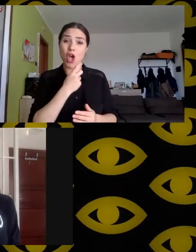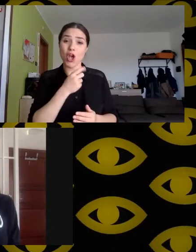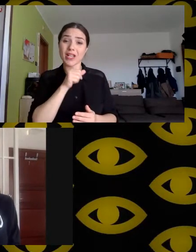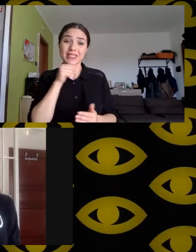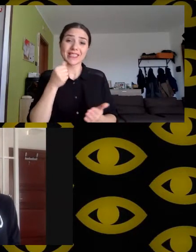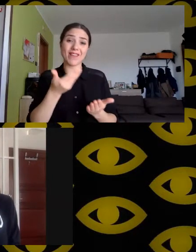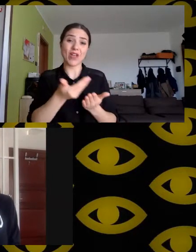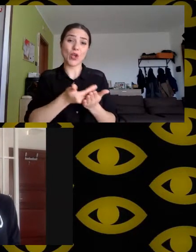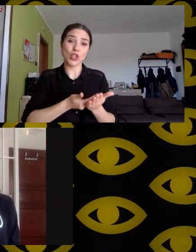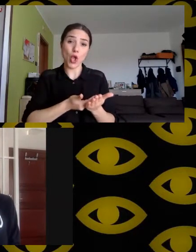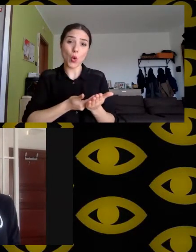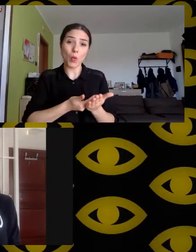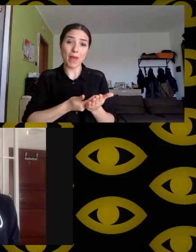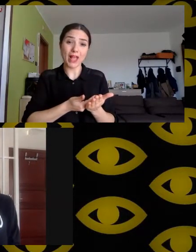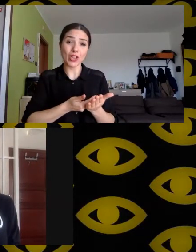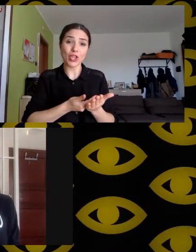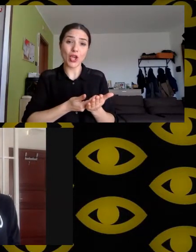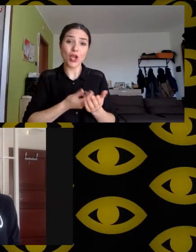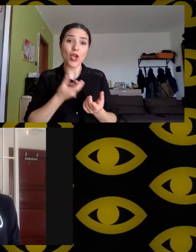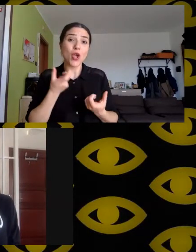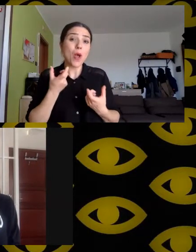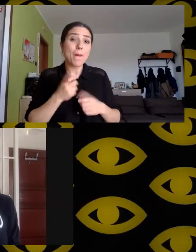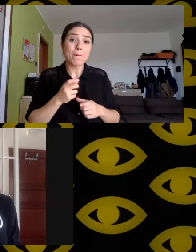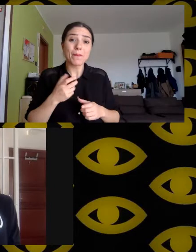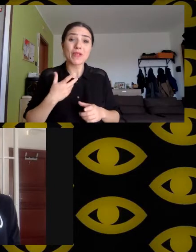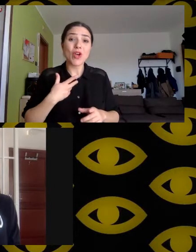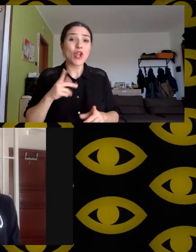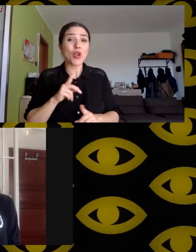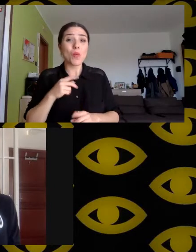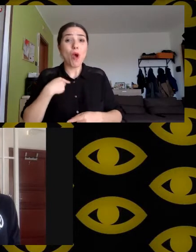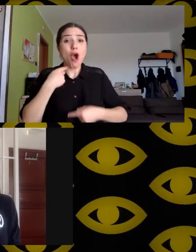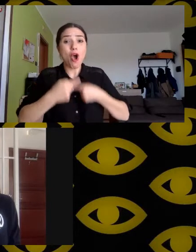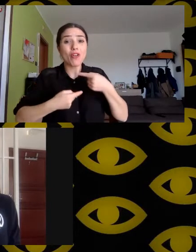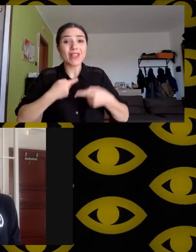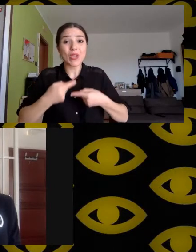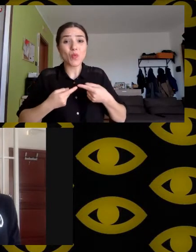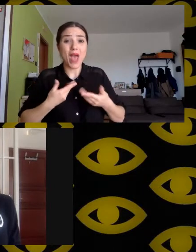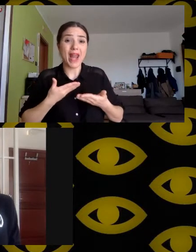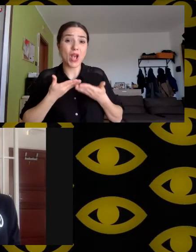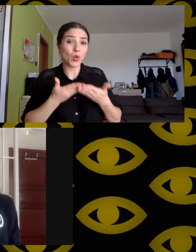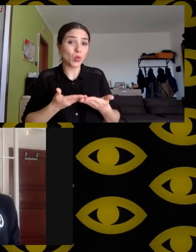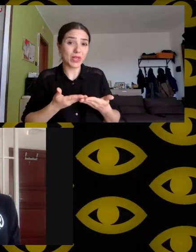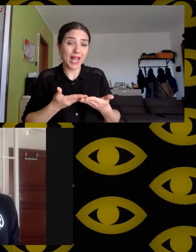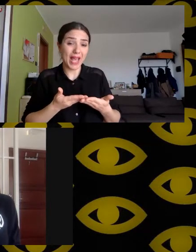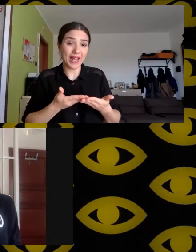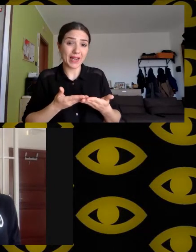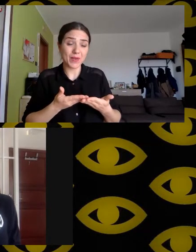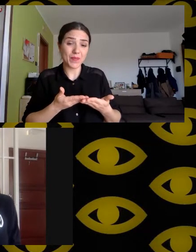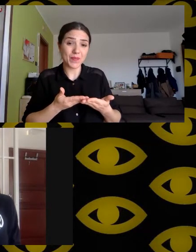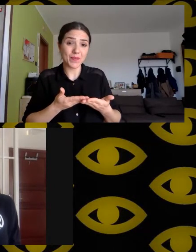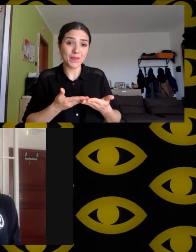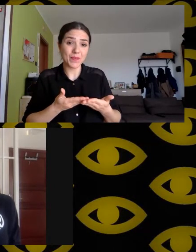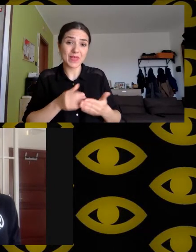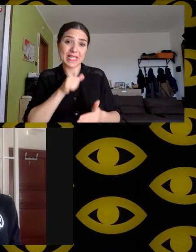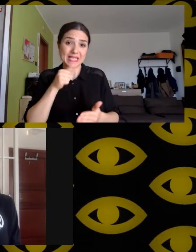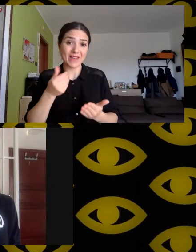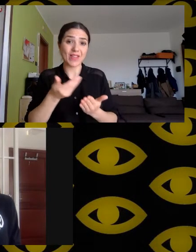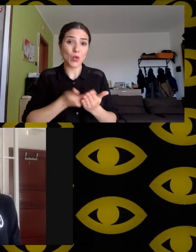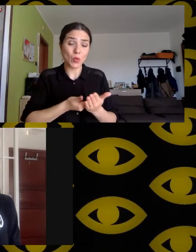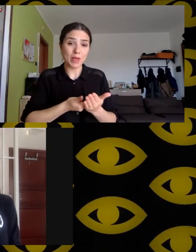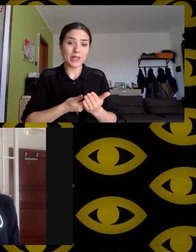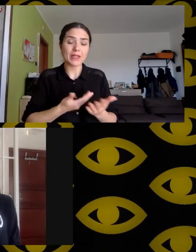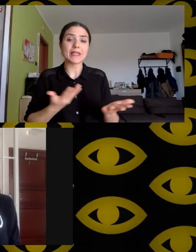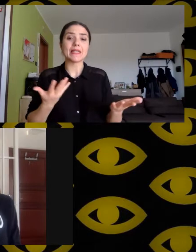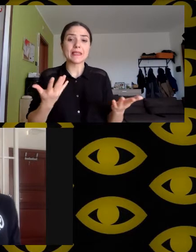no non ti possiamo più aiutare per come ti stiamo aiutando volontariamente. E quindi sono andata da un dottore e questo